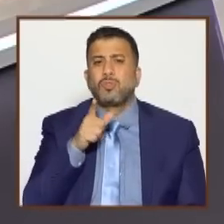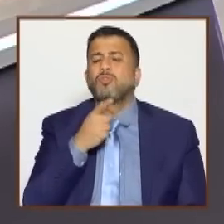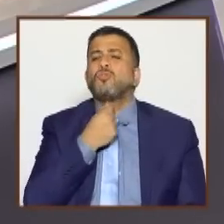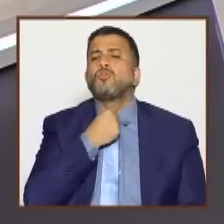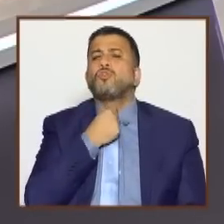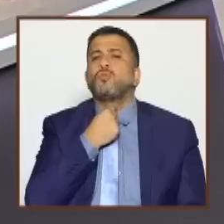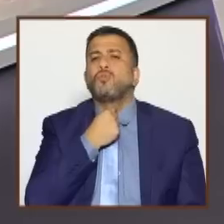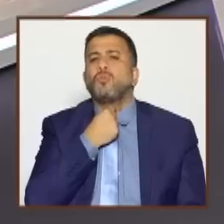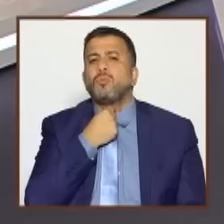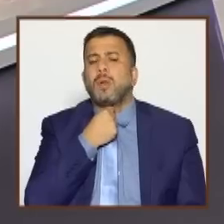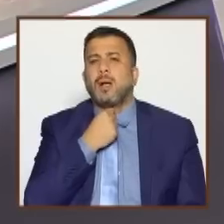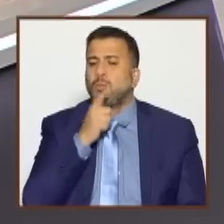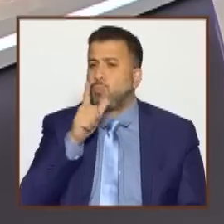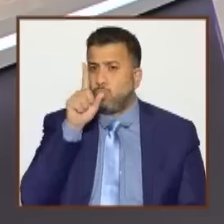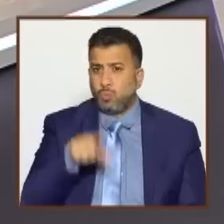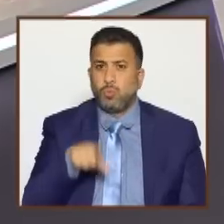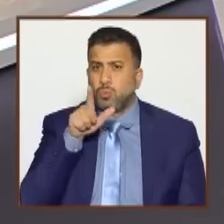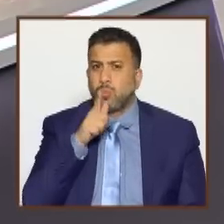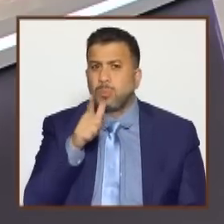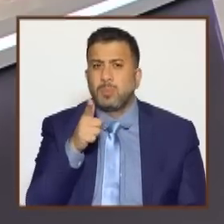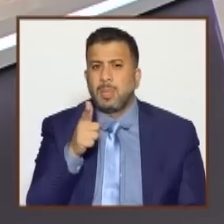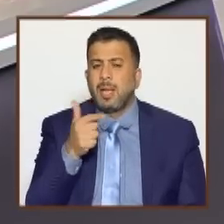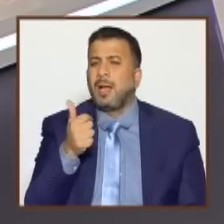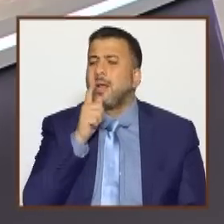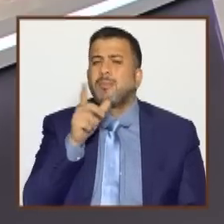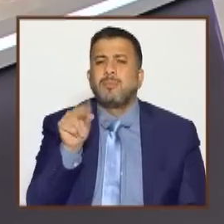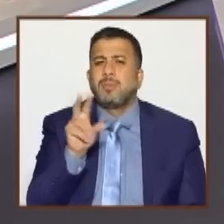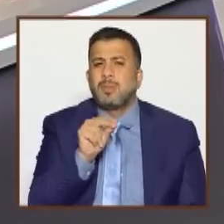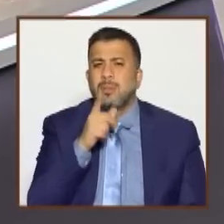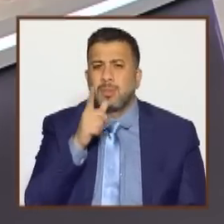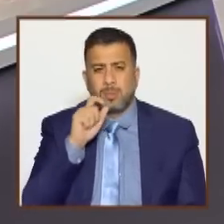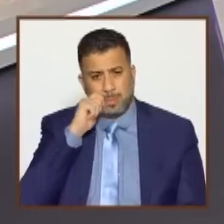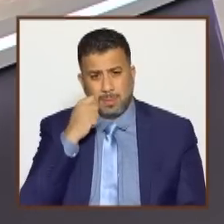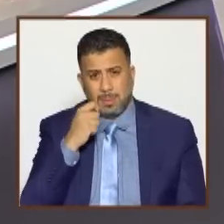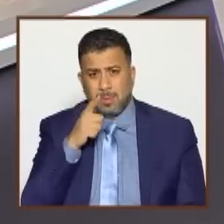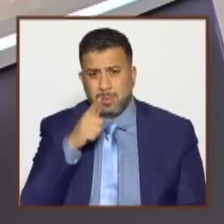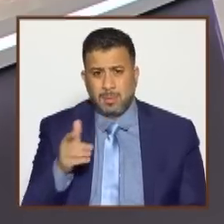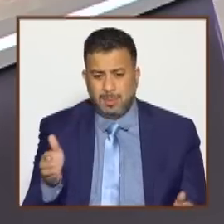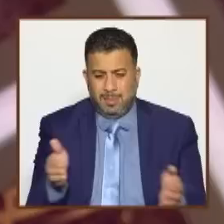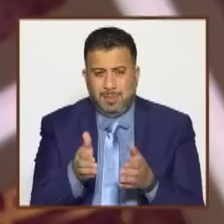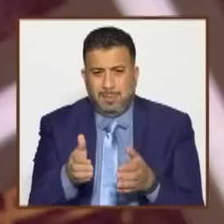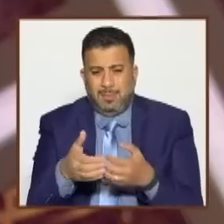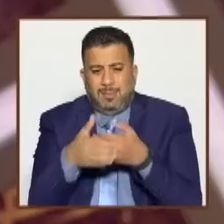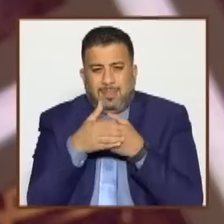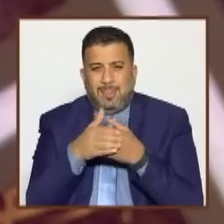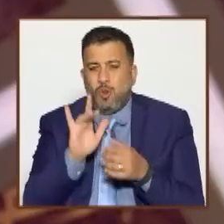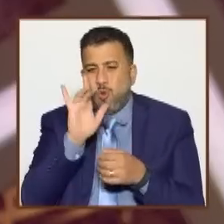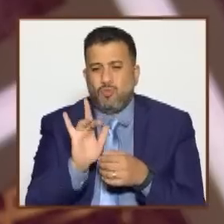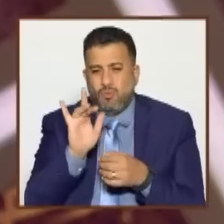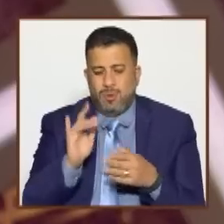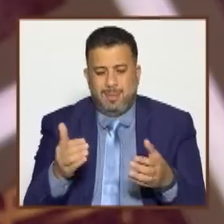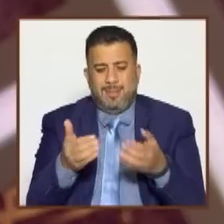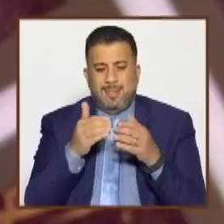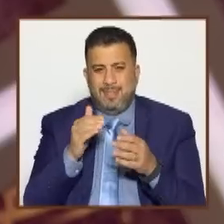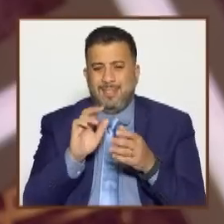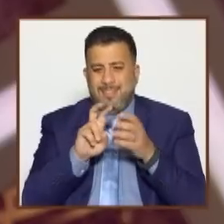يوم الجمعة، والمقصود بالاحتباء هو أن يضم الرجل ركبتيه إلى صدره وهو جالس.